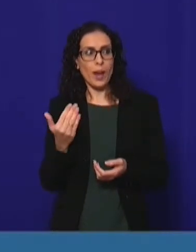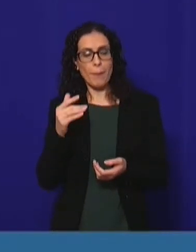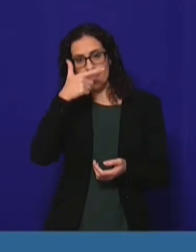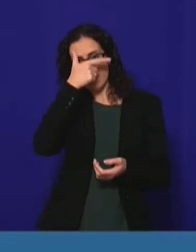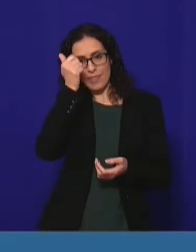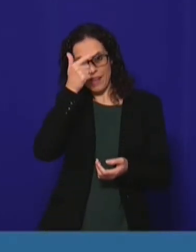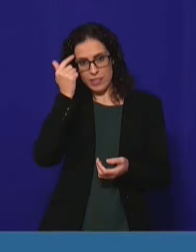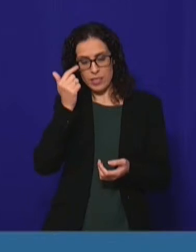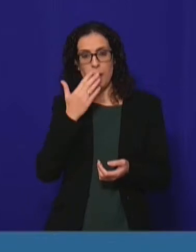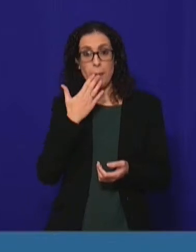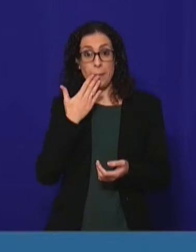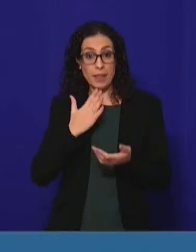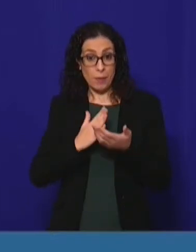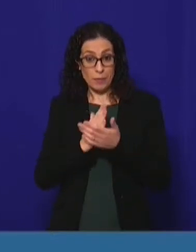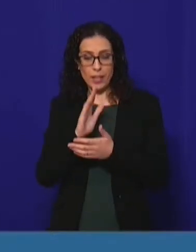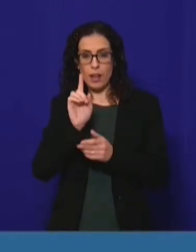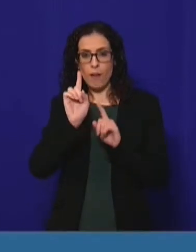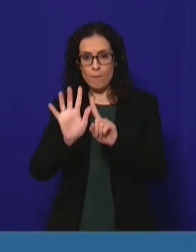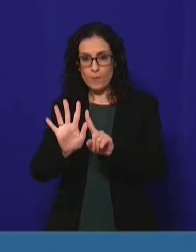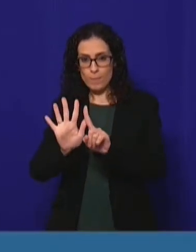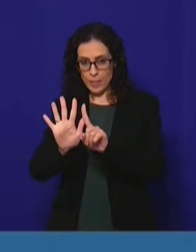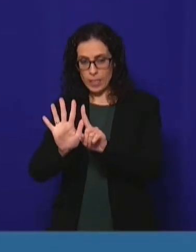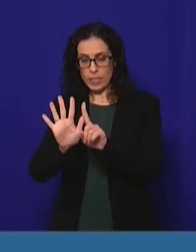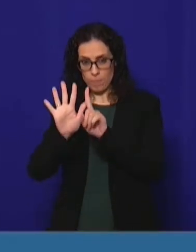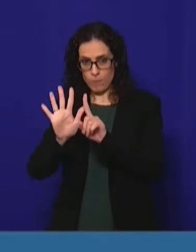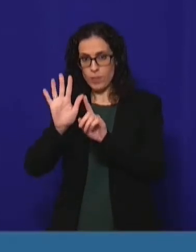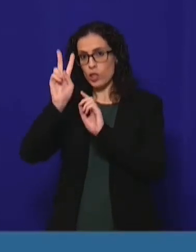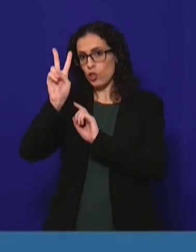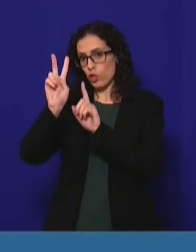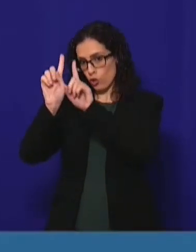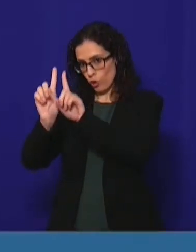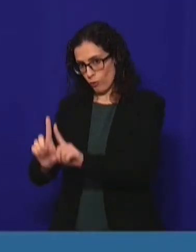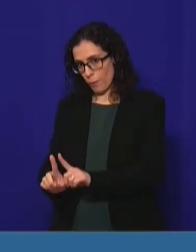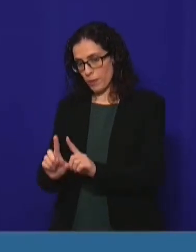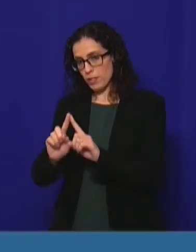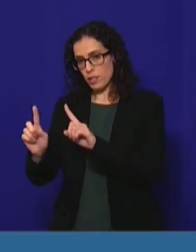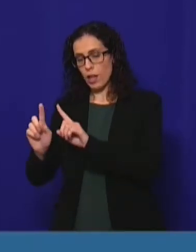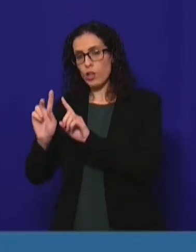minn meta bdejna fil-15 November sa' 25 ta' November kienu ta'